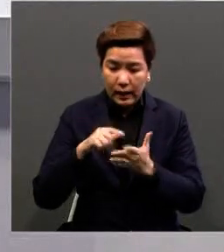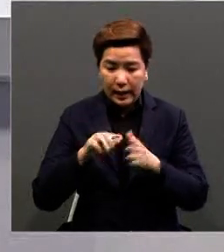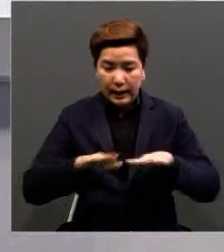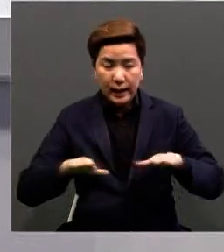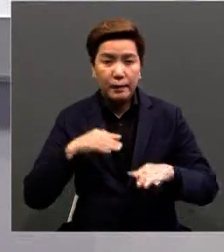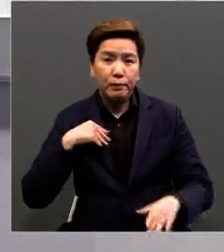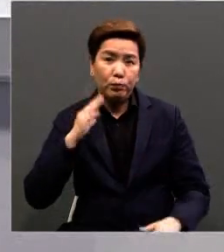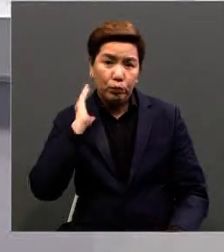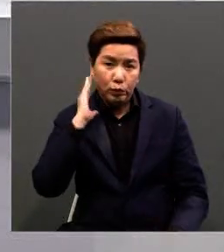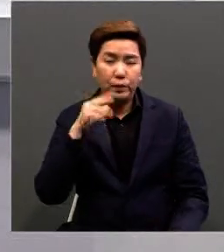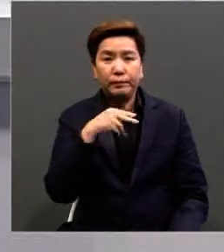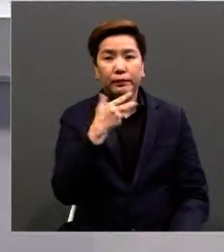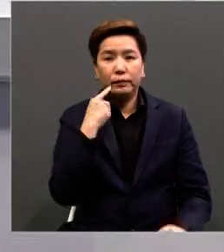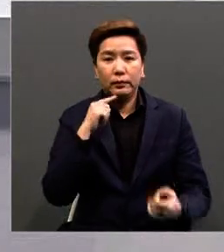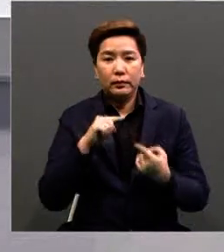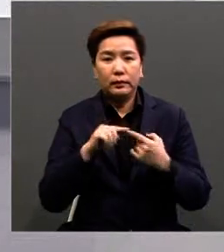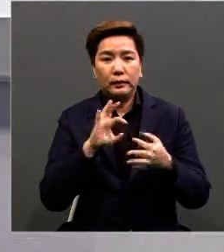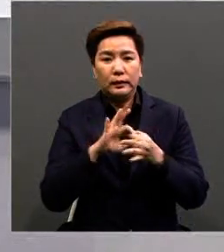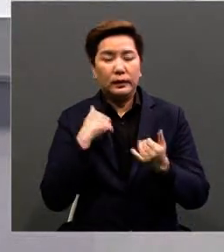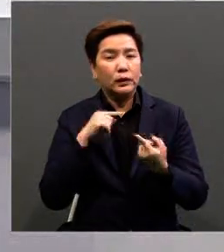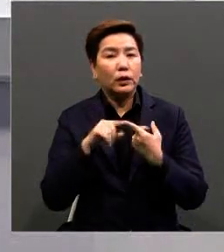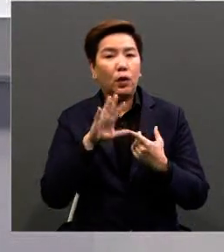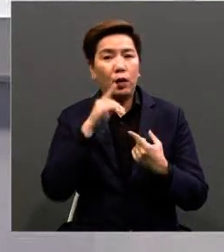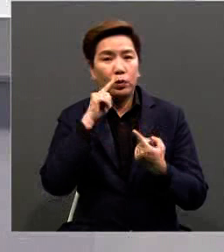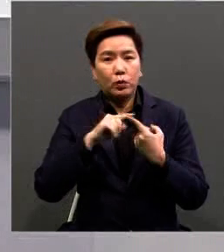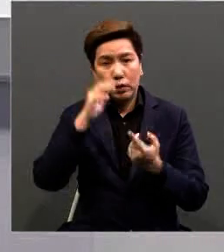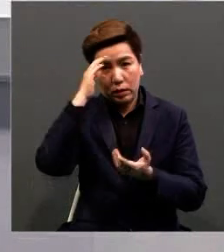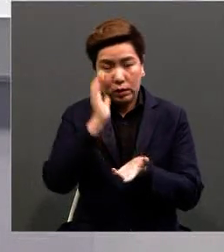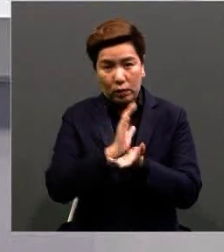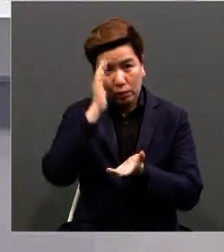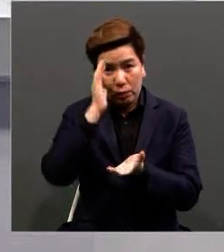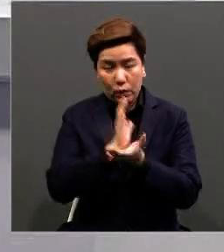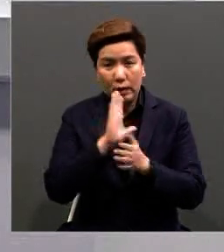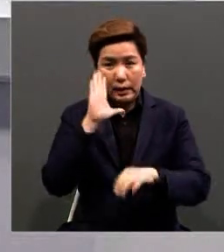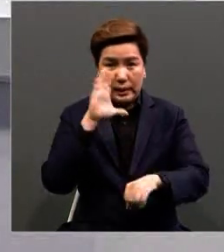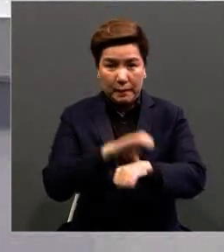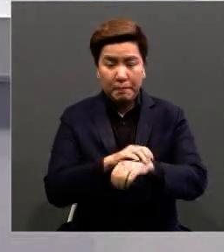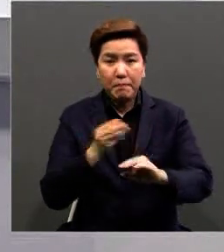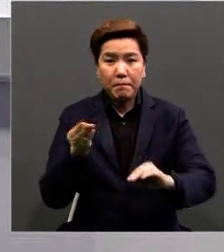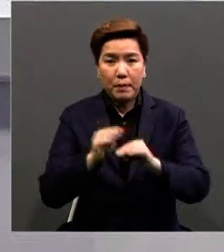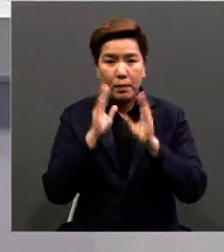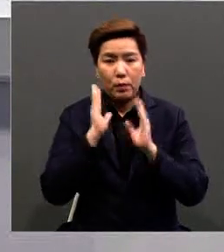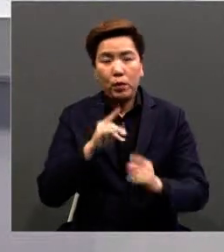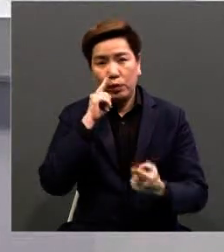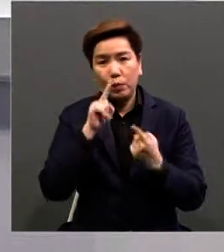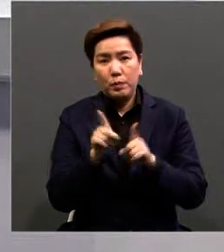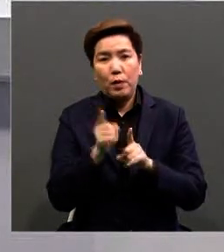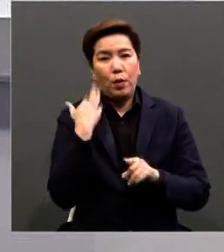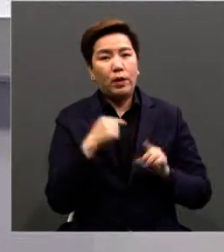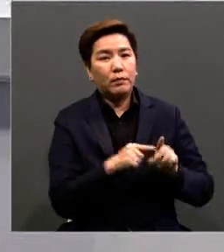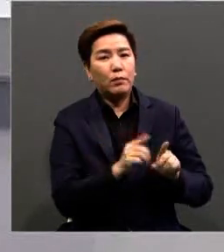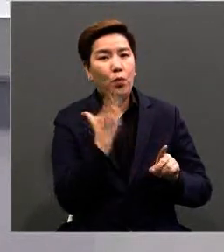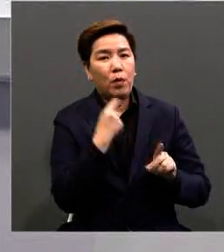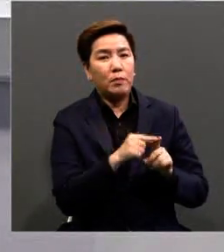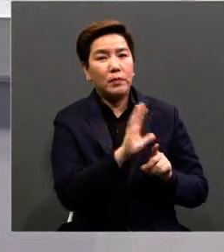รณีเหตุการณ์ที่เกิดขึ้นที่เซ็นทรัลเวิลด์นะครับวันนี้ปรากฏว่าตำรวจเนี่ยมีการจับเพิ่มนะไม่ซ้ำกับของเมื่อวาน